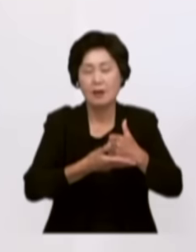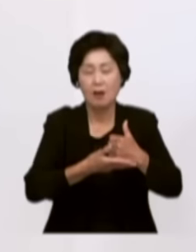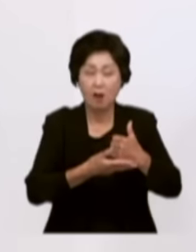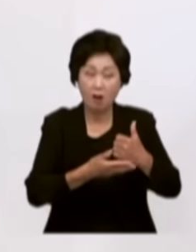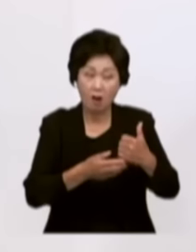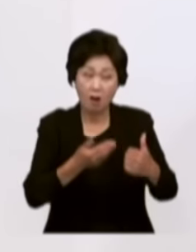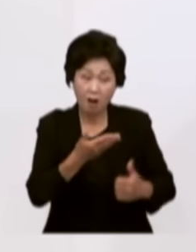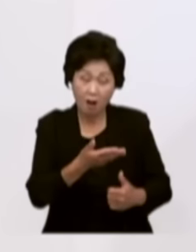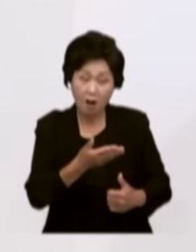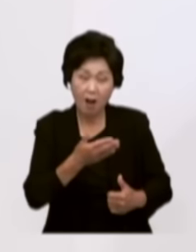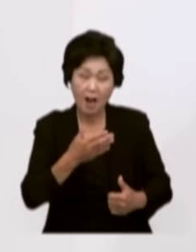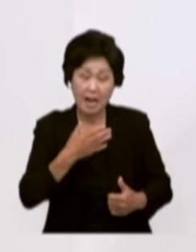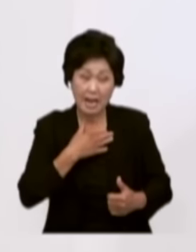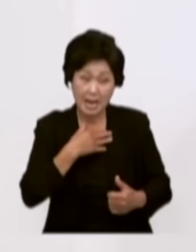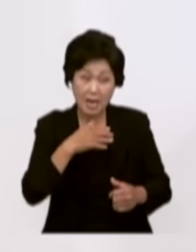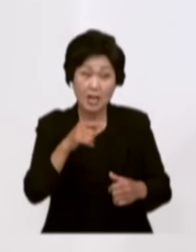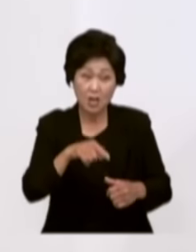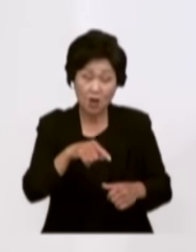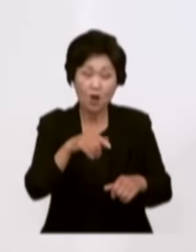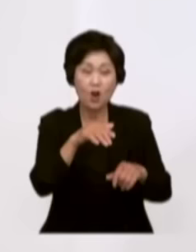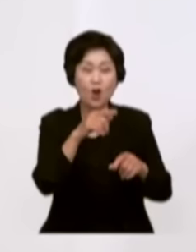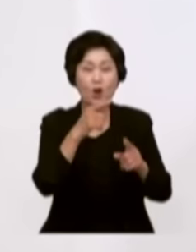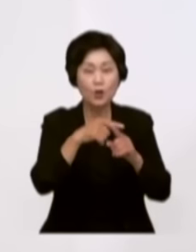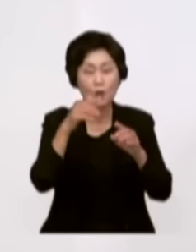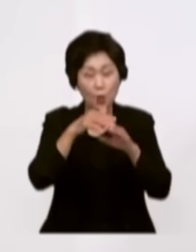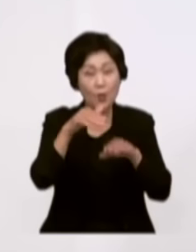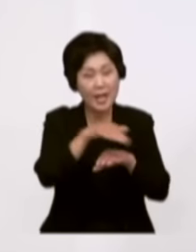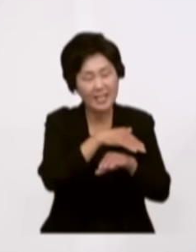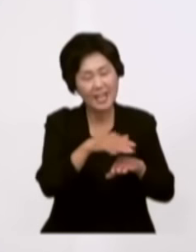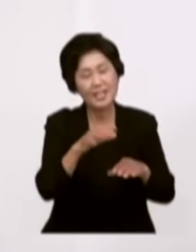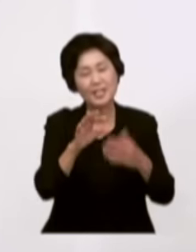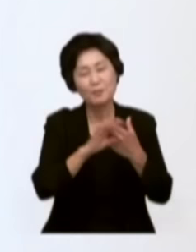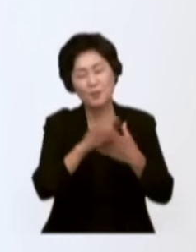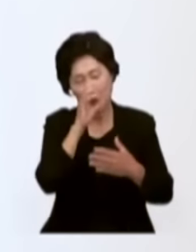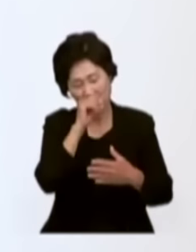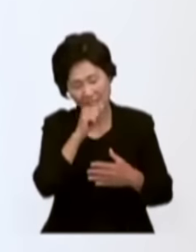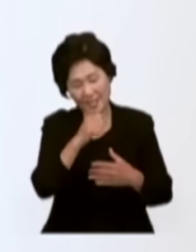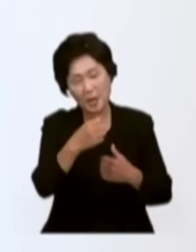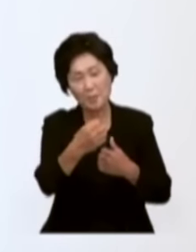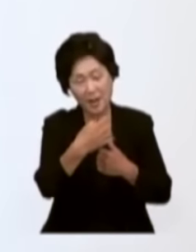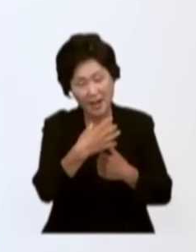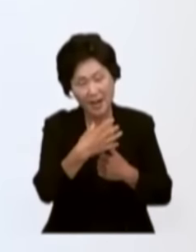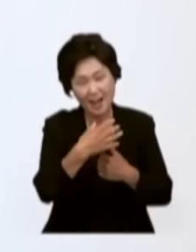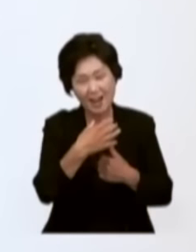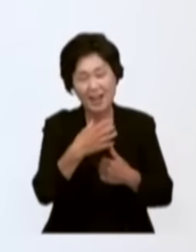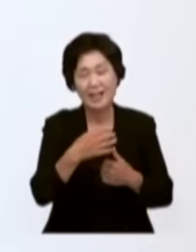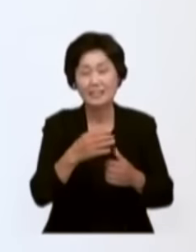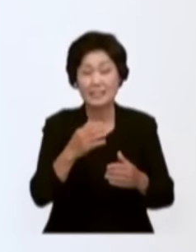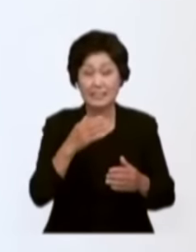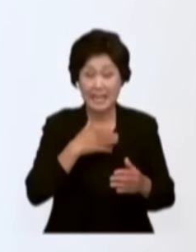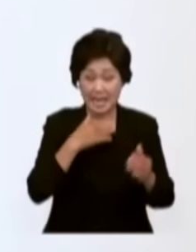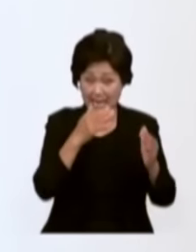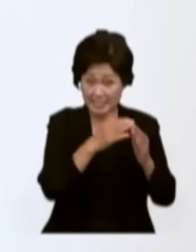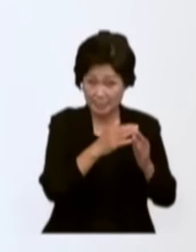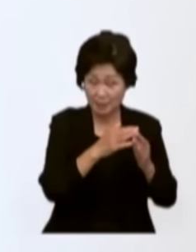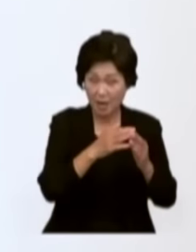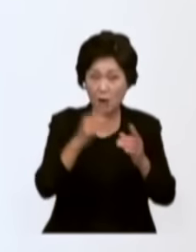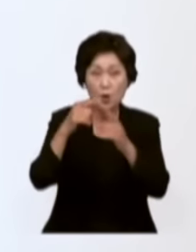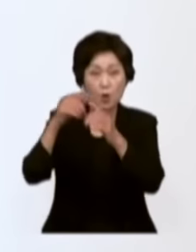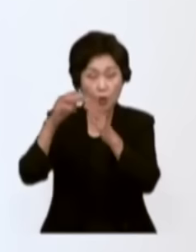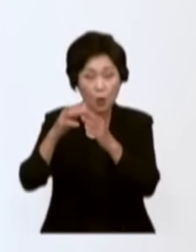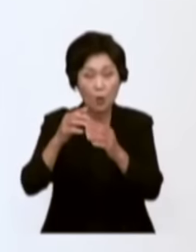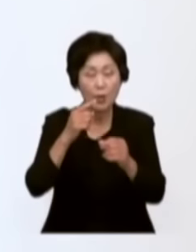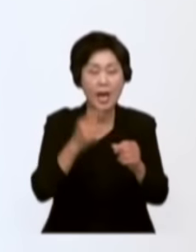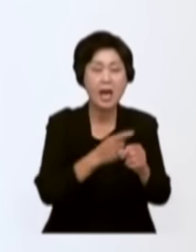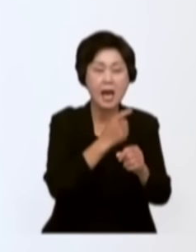좋겠다 라고 해서 제가 그 교회를 나가기 시작했어요. 한 시간 반씩 걸려서 멀었구나. 예,